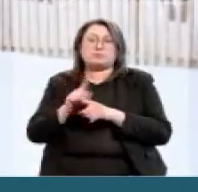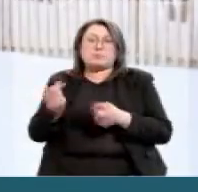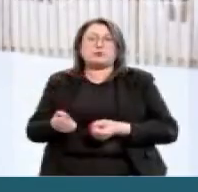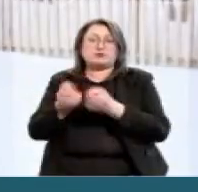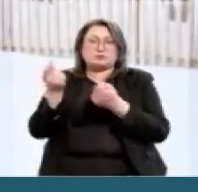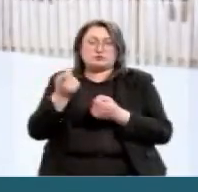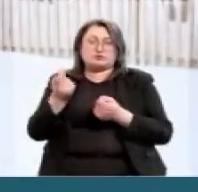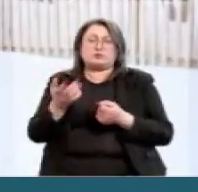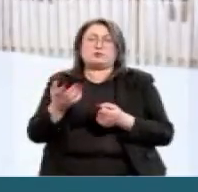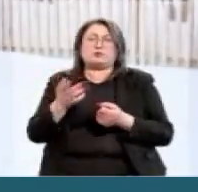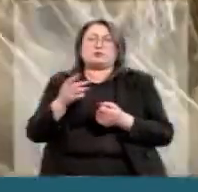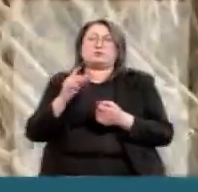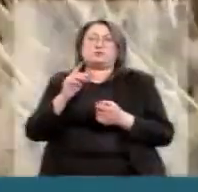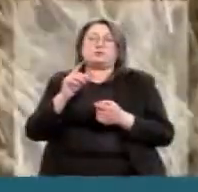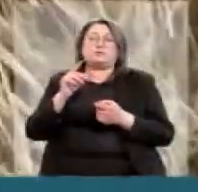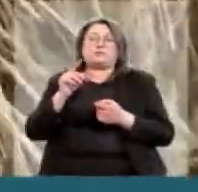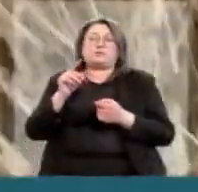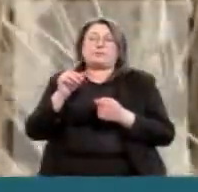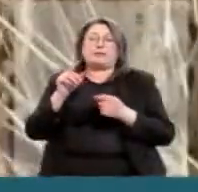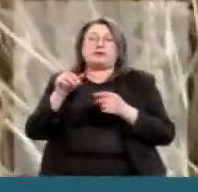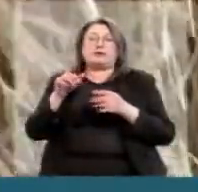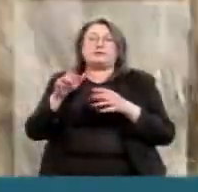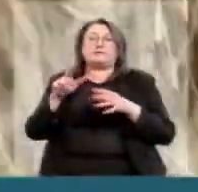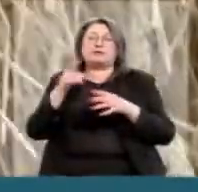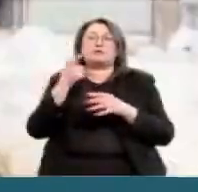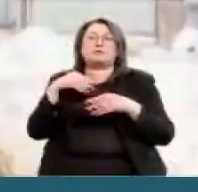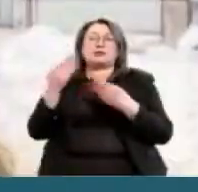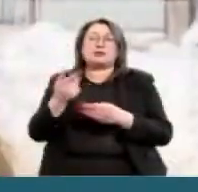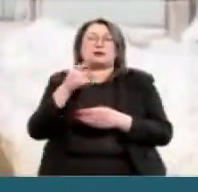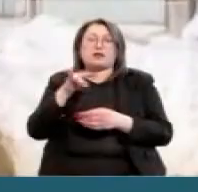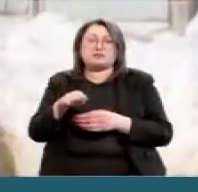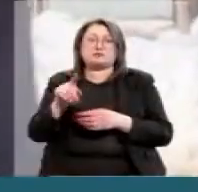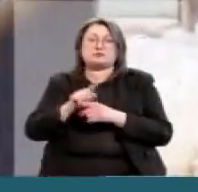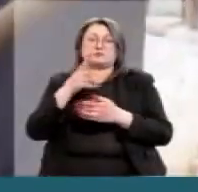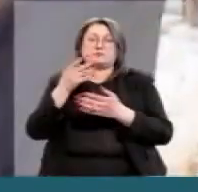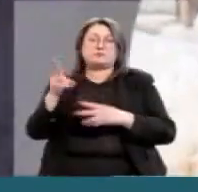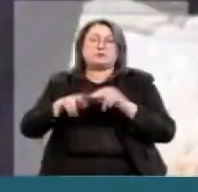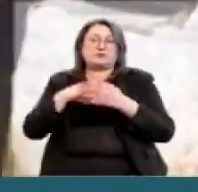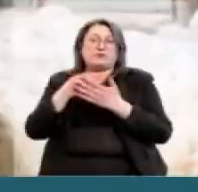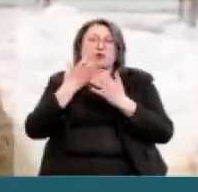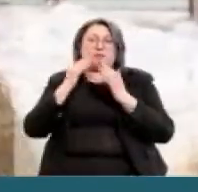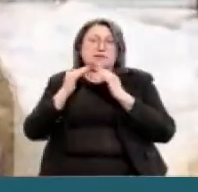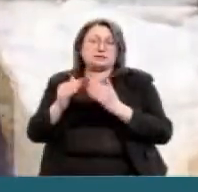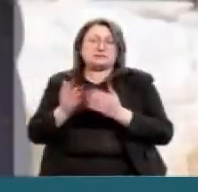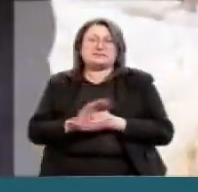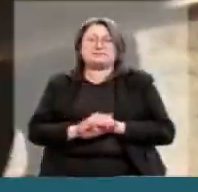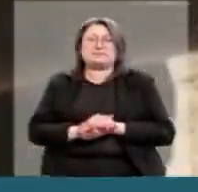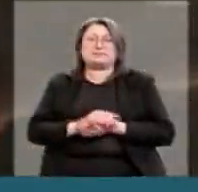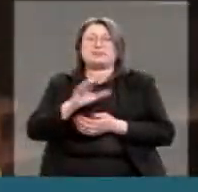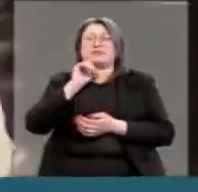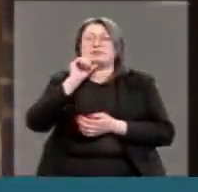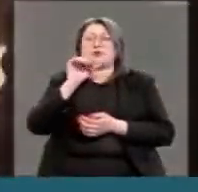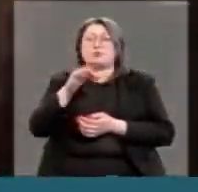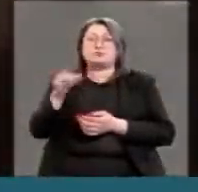біз көмектесеміз, көмек береміз. Былтыр Қостанай облысына 304 қандас пен 808 қоныс аударушы келген. Олардың